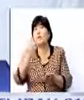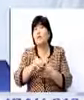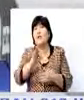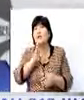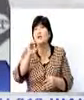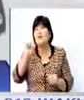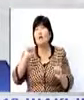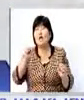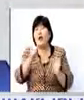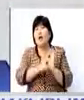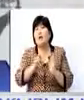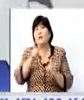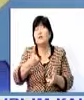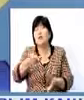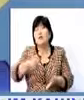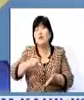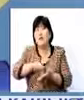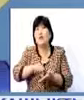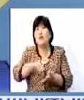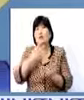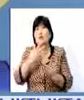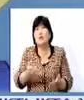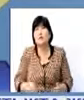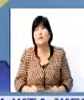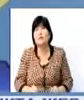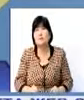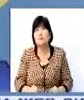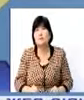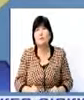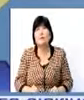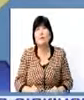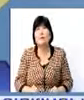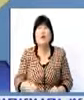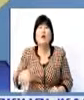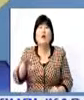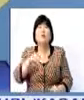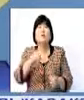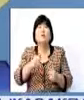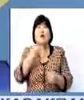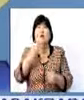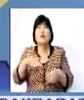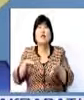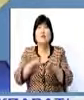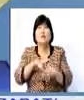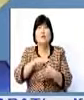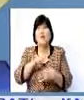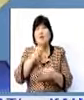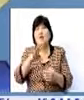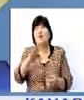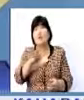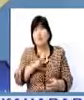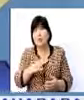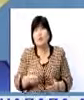спортшы 60 келі салмақта өнер көрсетті. Әлем чемпионаты болғаннан кейін ол жақсы деңгейде өтті. Жақсы болды ол